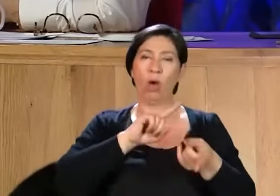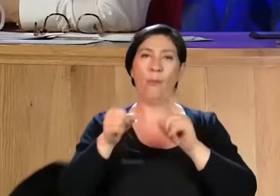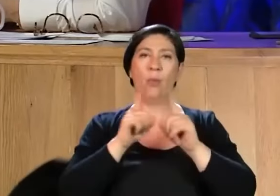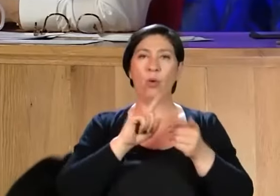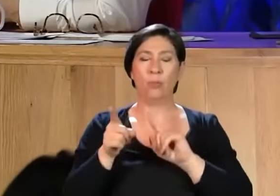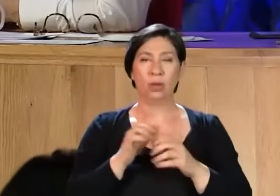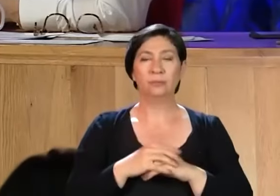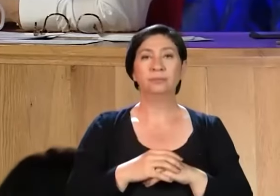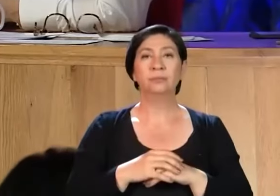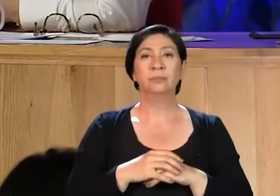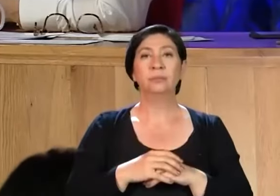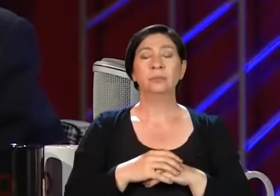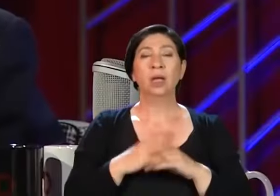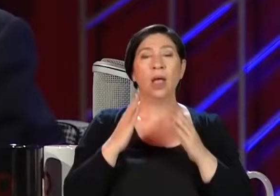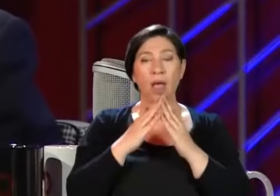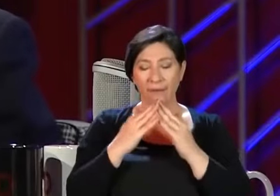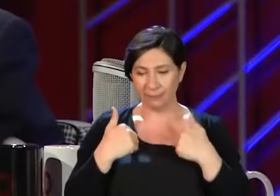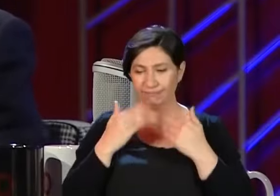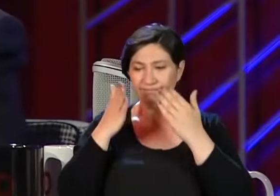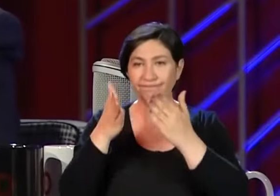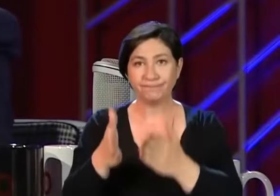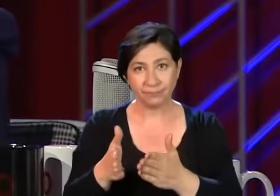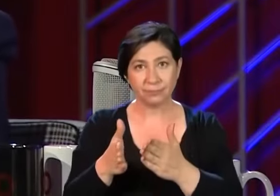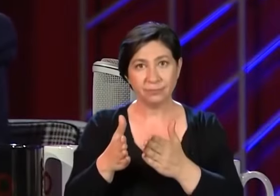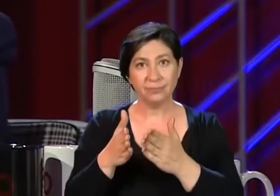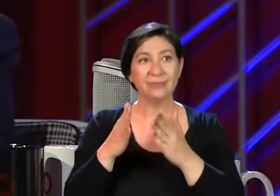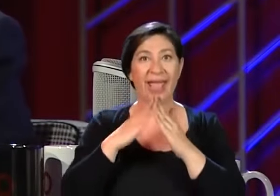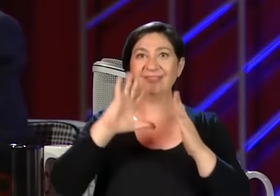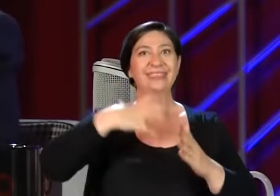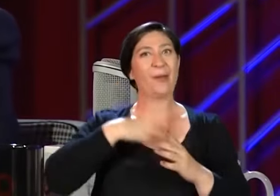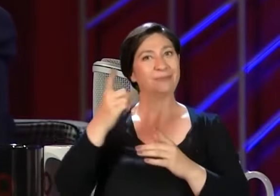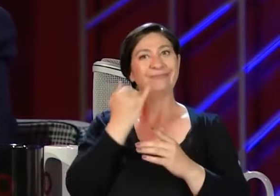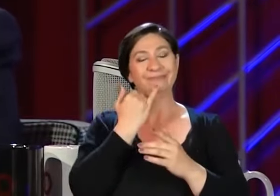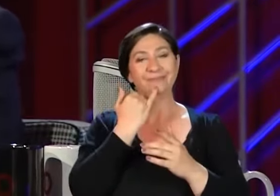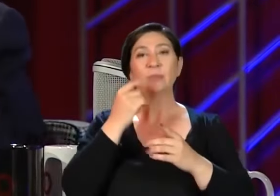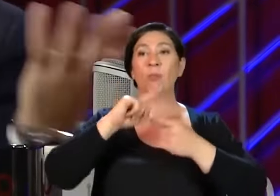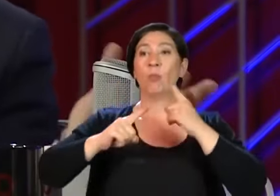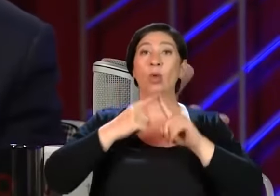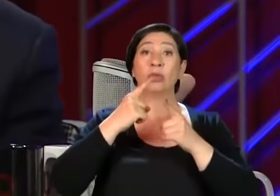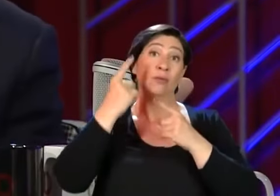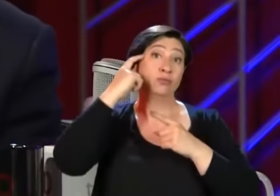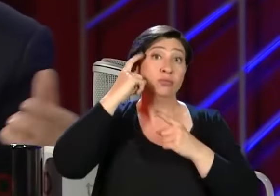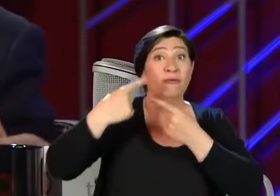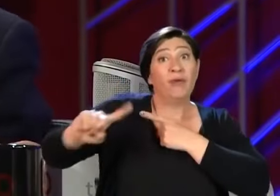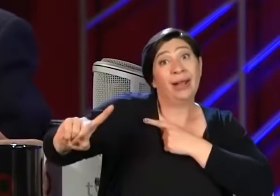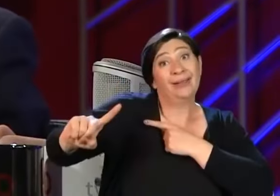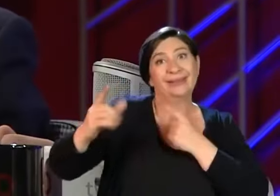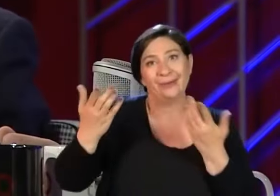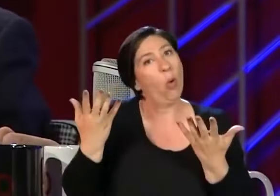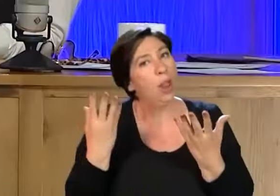karar verildi diye. Tabii eve gittiğimde ev sahiplerinde siyasi görüş olarak farklılıklar